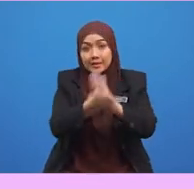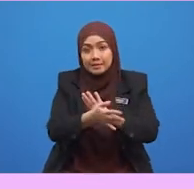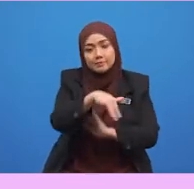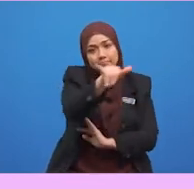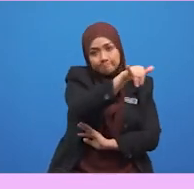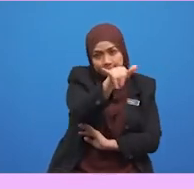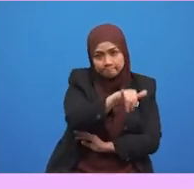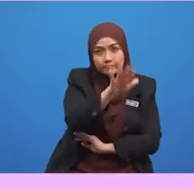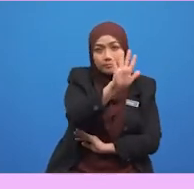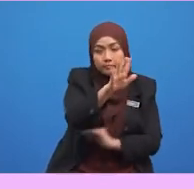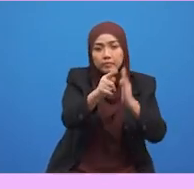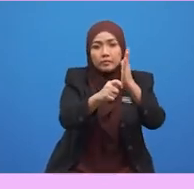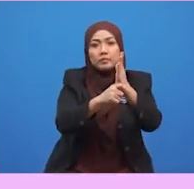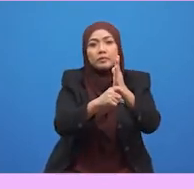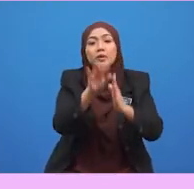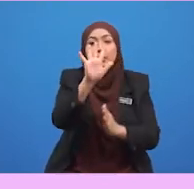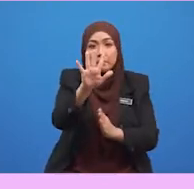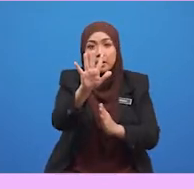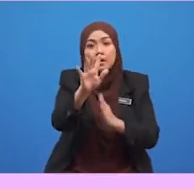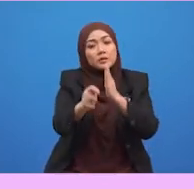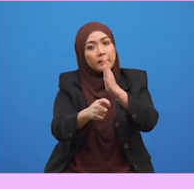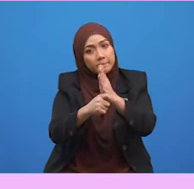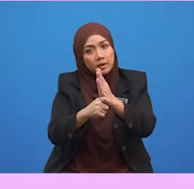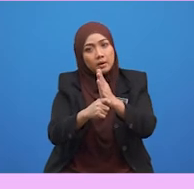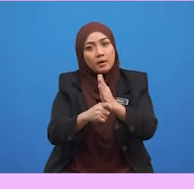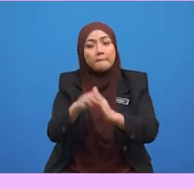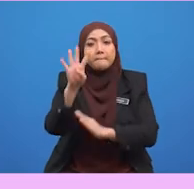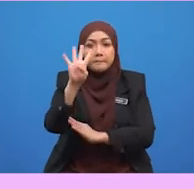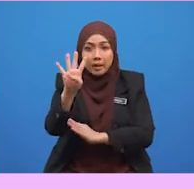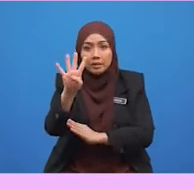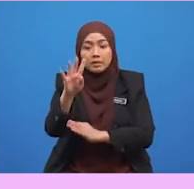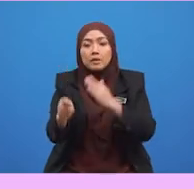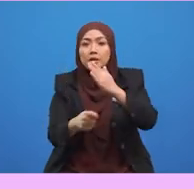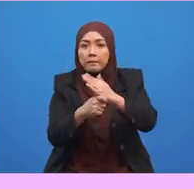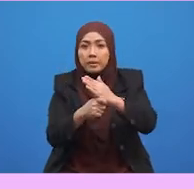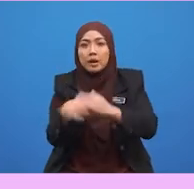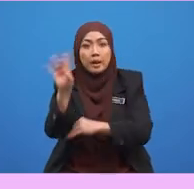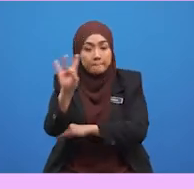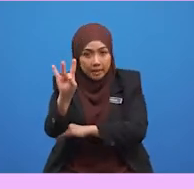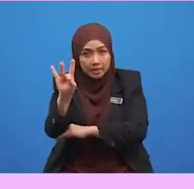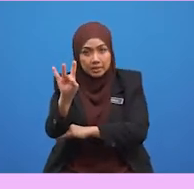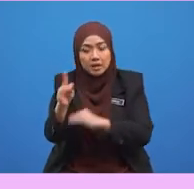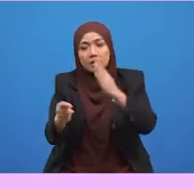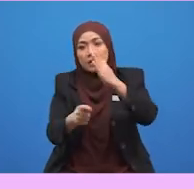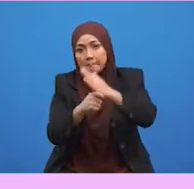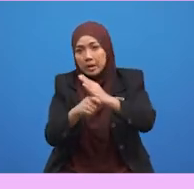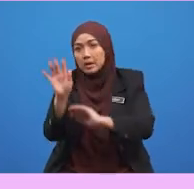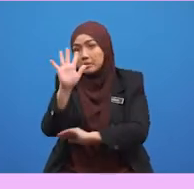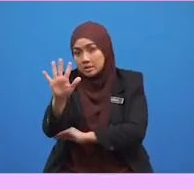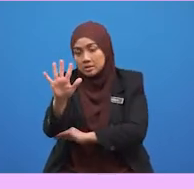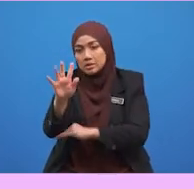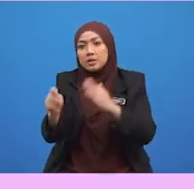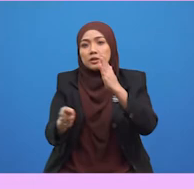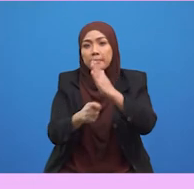sama dengan 5 tambah 5 tambah 4 tambah 8 tambah